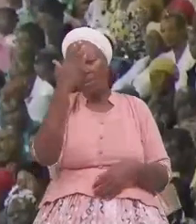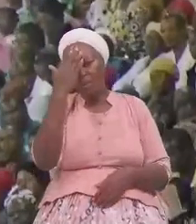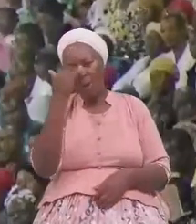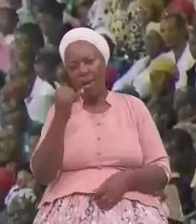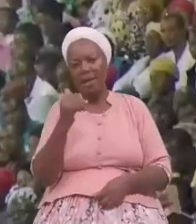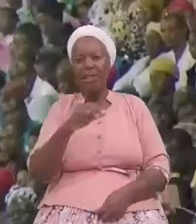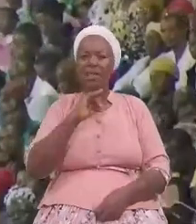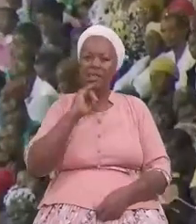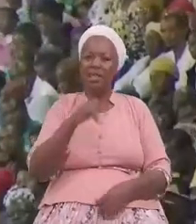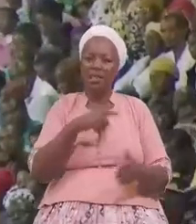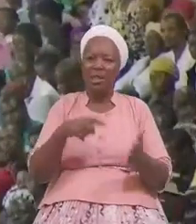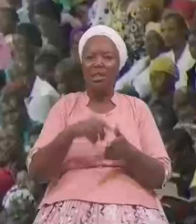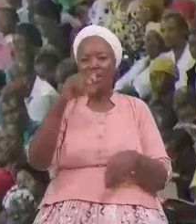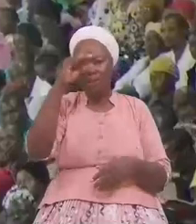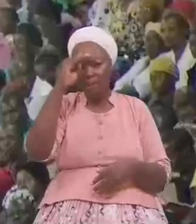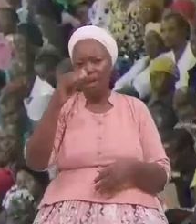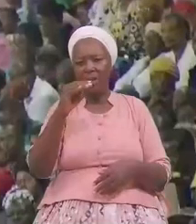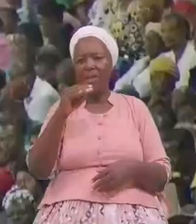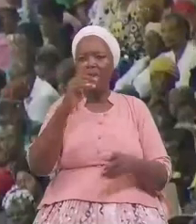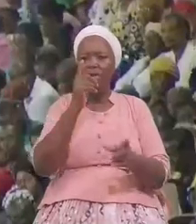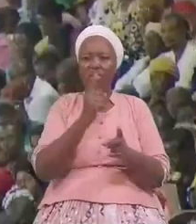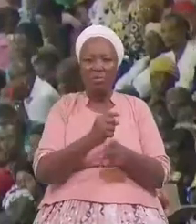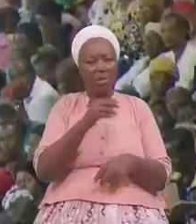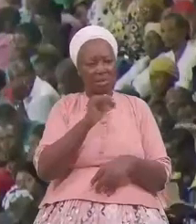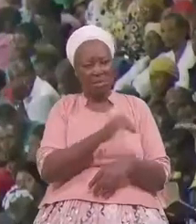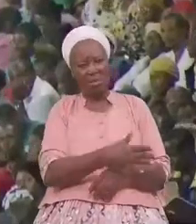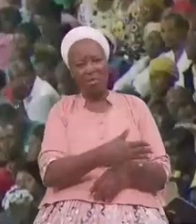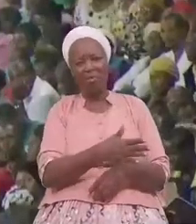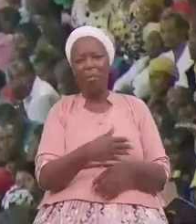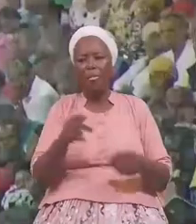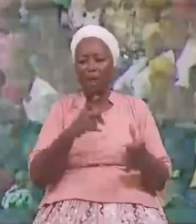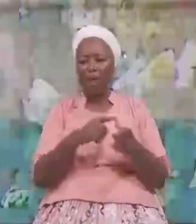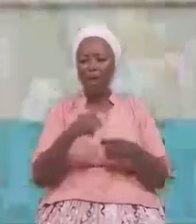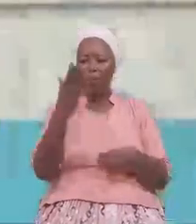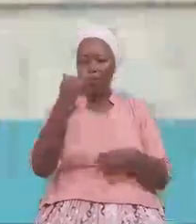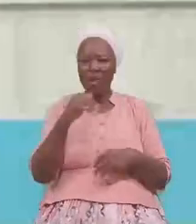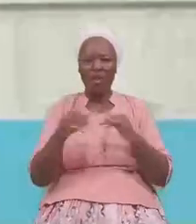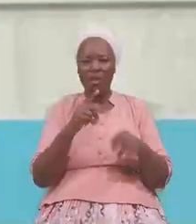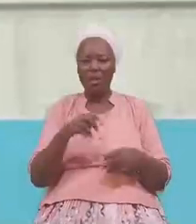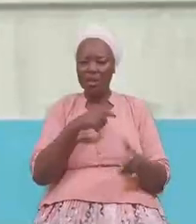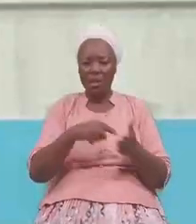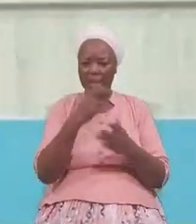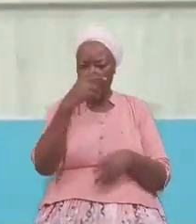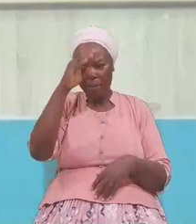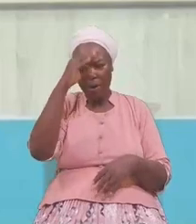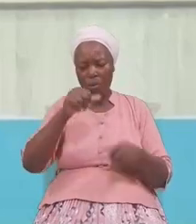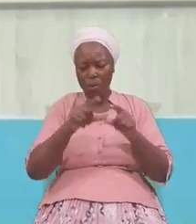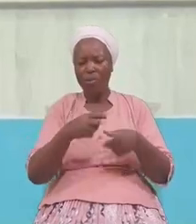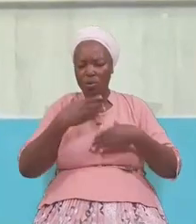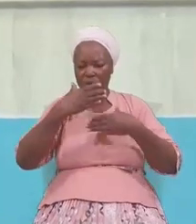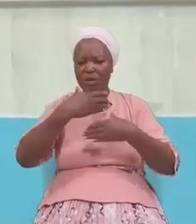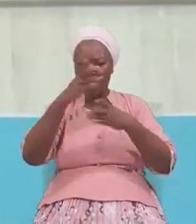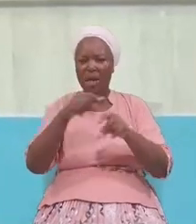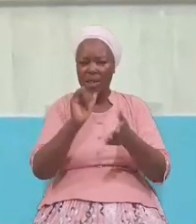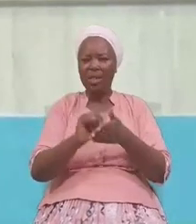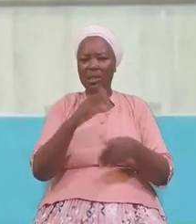Pourquoi cet homme est-il resté là? Pourquoi a-t-il continué à crier? Aie pitié de